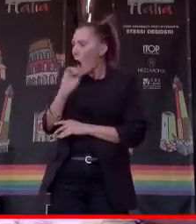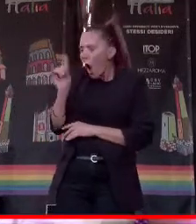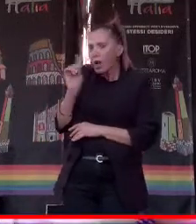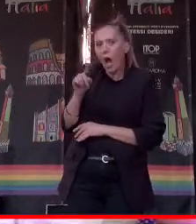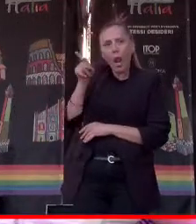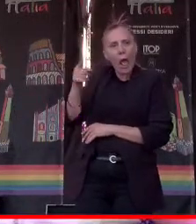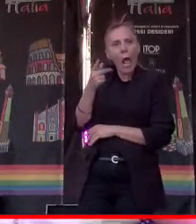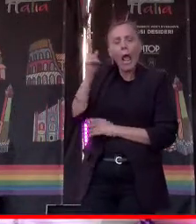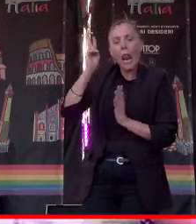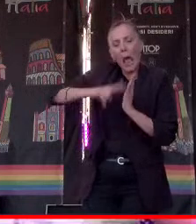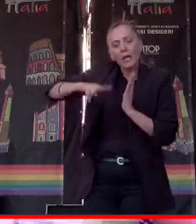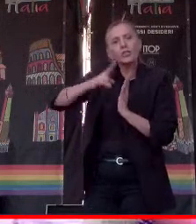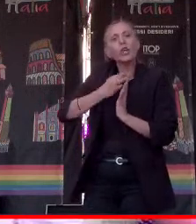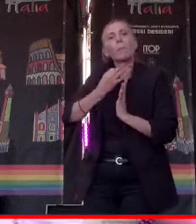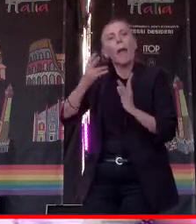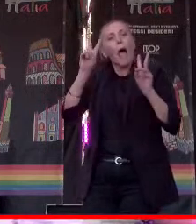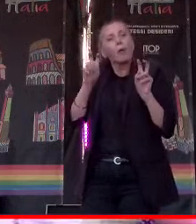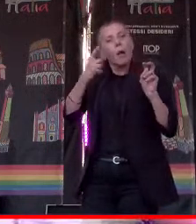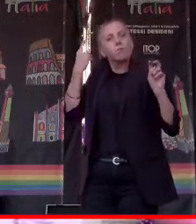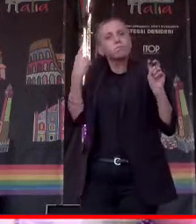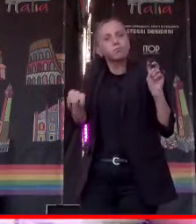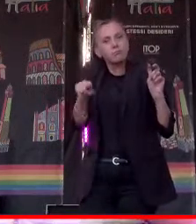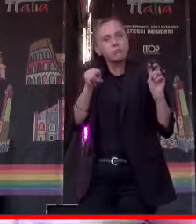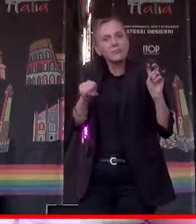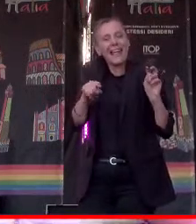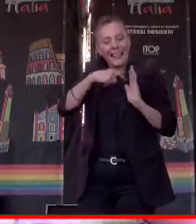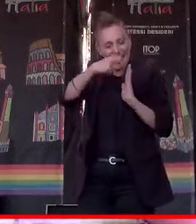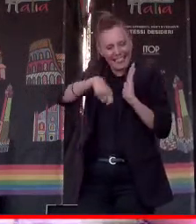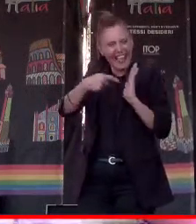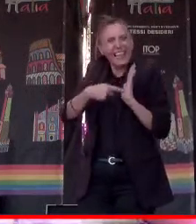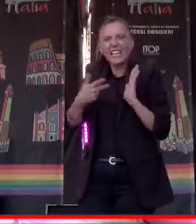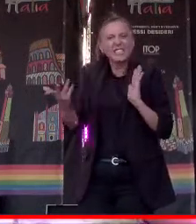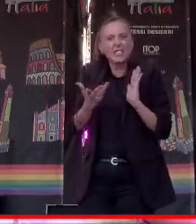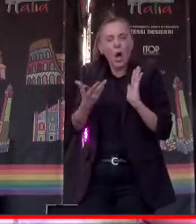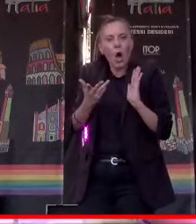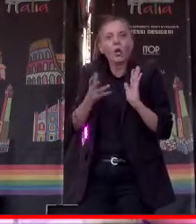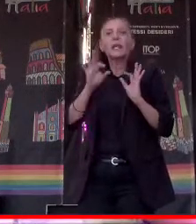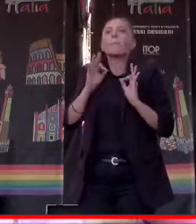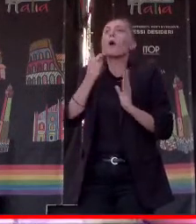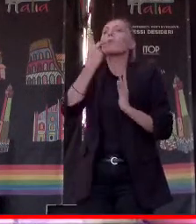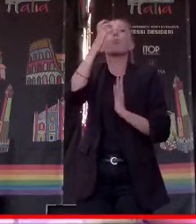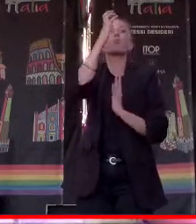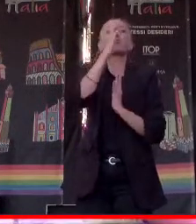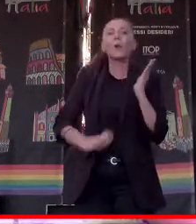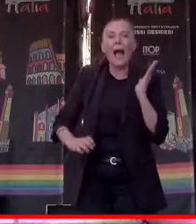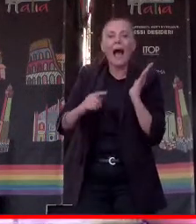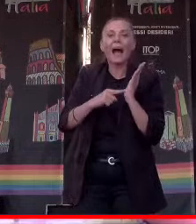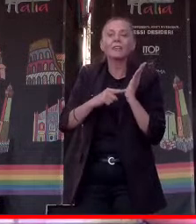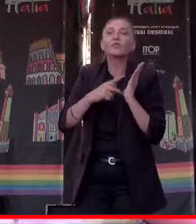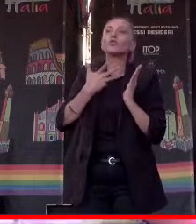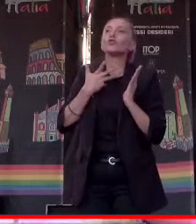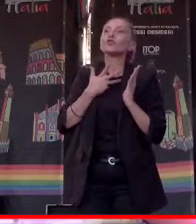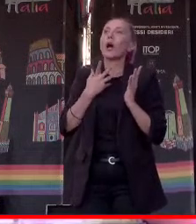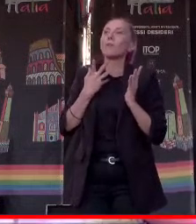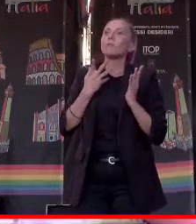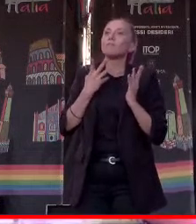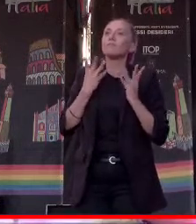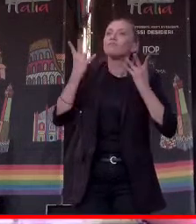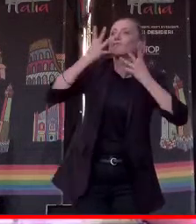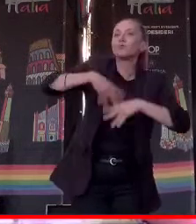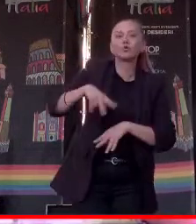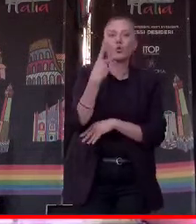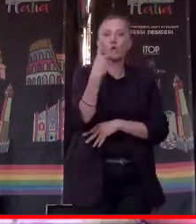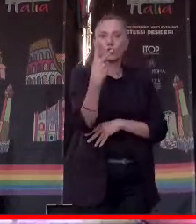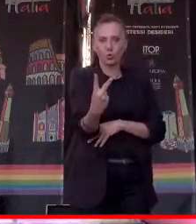perché il tema è questo. La delibera che cos'è? Un atto evidentemente che ha una doppia funzione. Una funzione